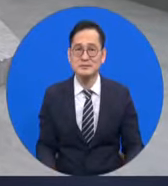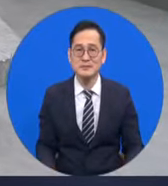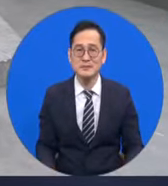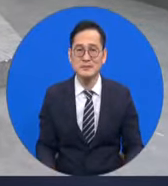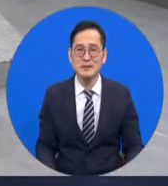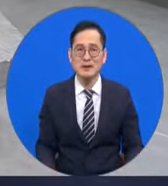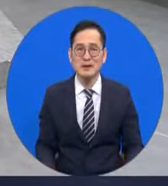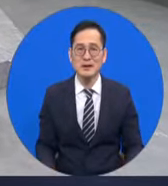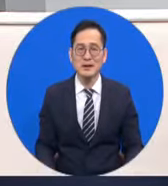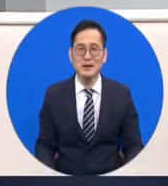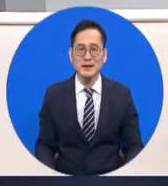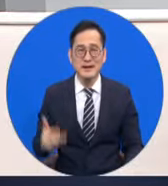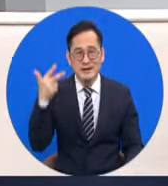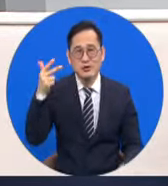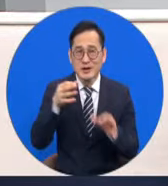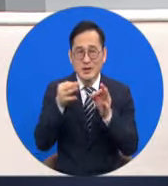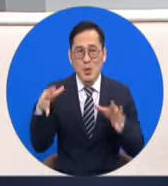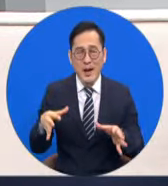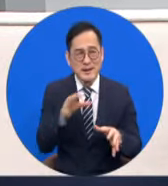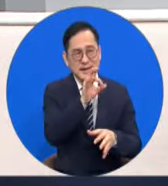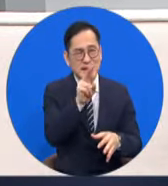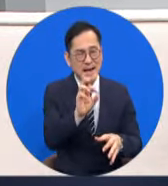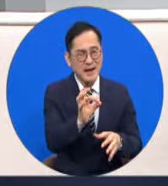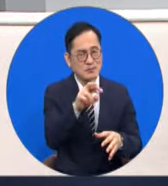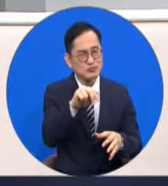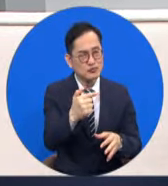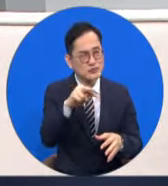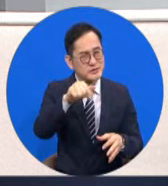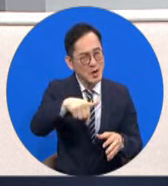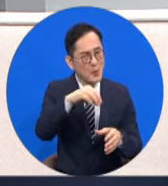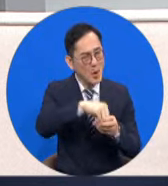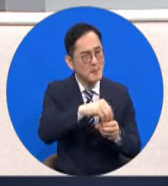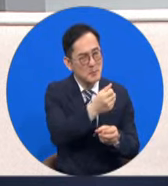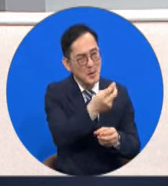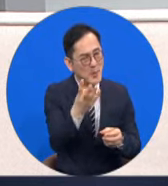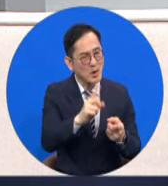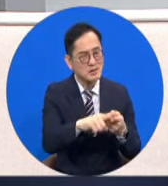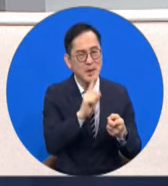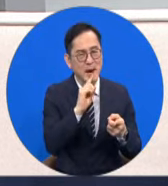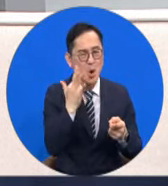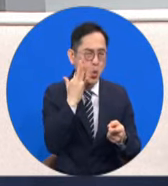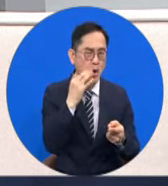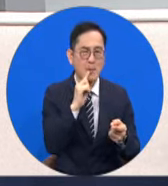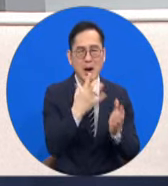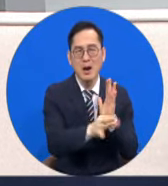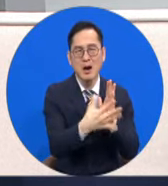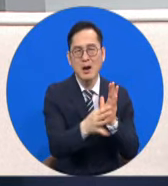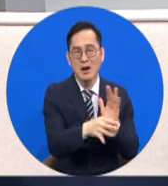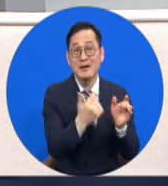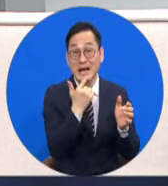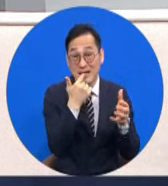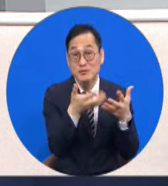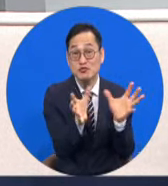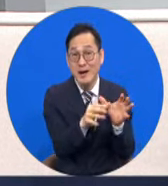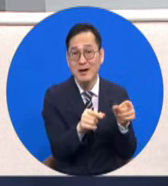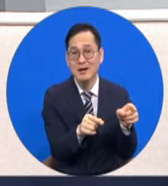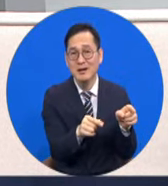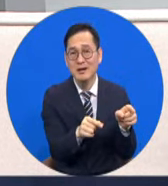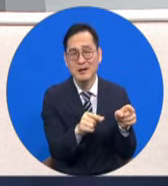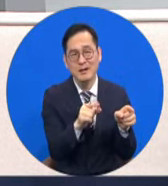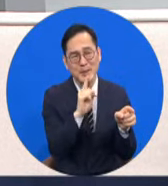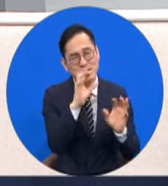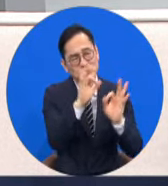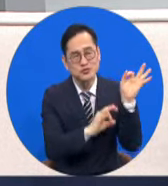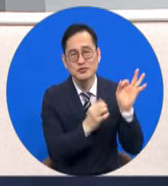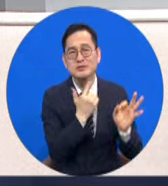뭐 김준혁 예. 후보라든가 이제 전국적으로 논란을 빚은 그런 후보들이 있었기 때문에 그런 부분들이 해당 지역구뿐만 아니라